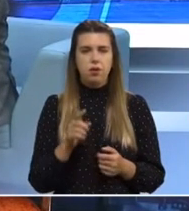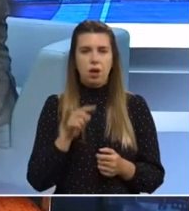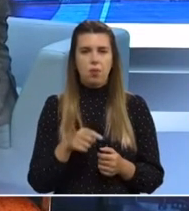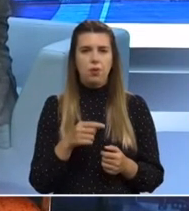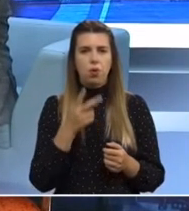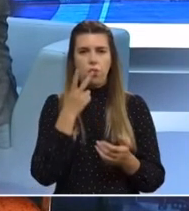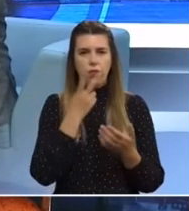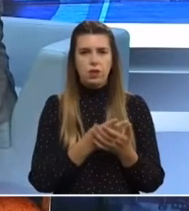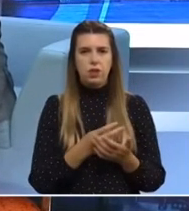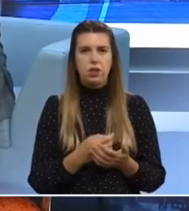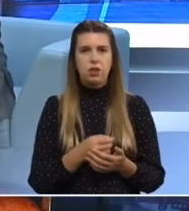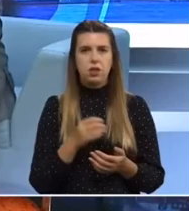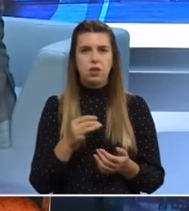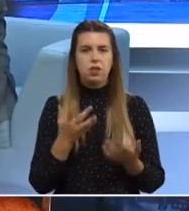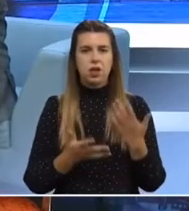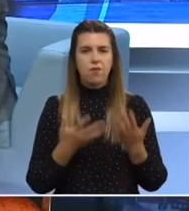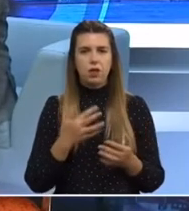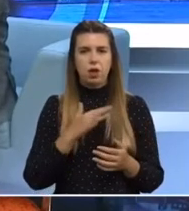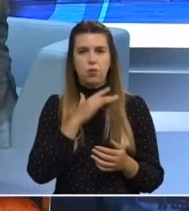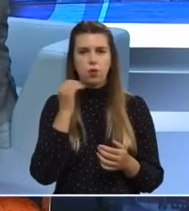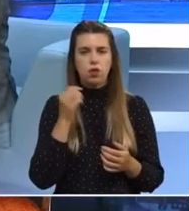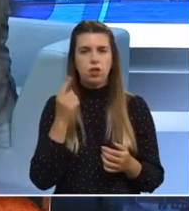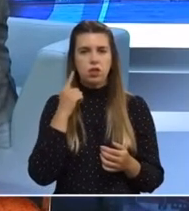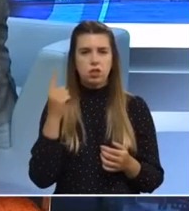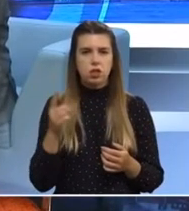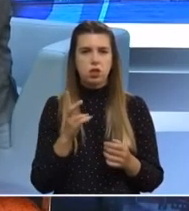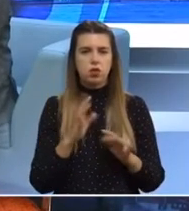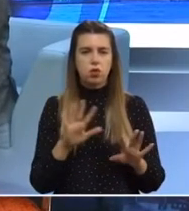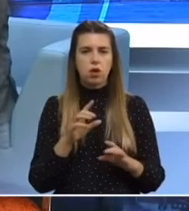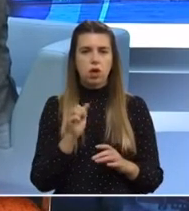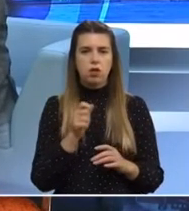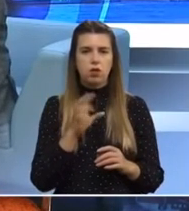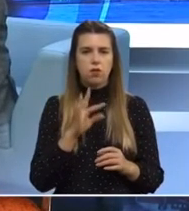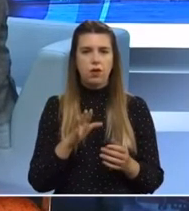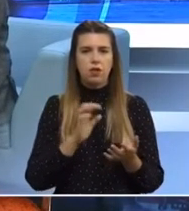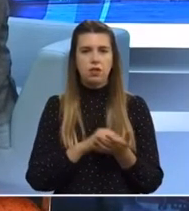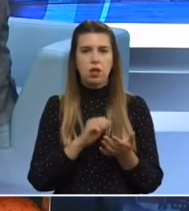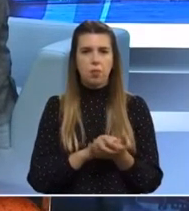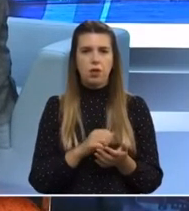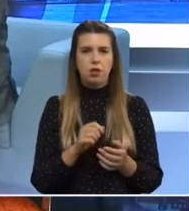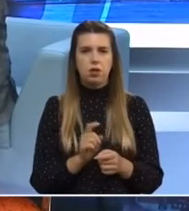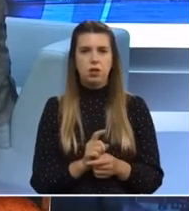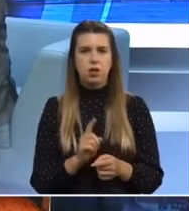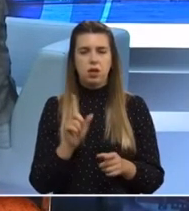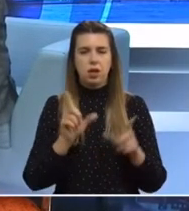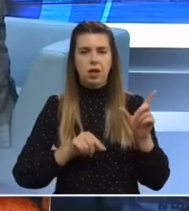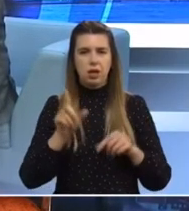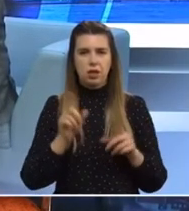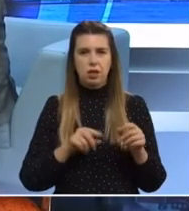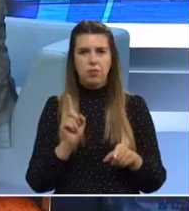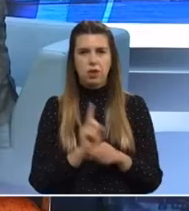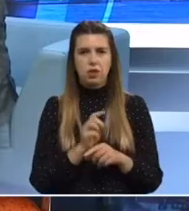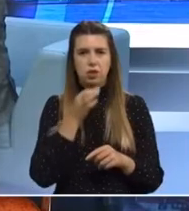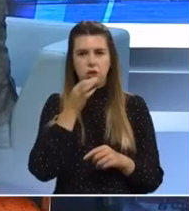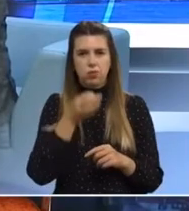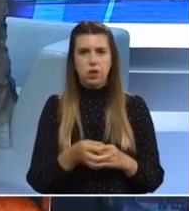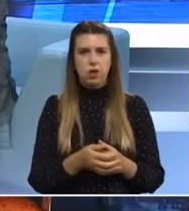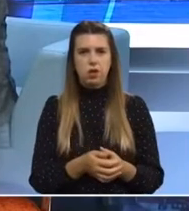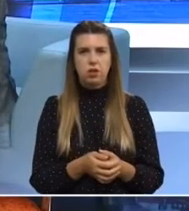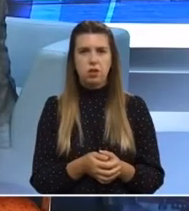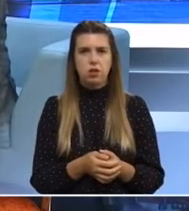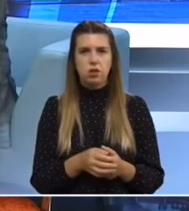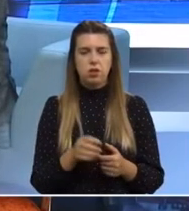«Осадное сидение», да, вас там увидели, хотя наверняка многие о вас слышали, не только в Азове, потому что вы занимаетесь довольно-таки редким, ну, скажем